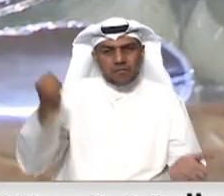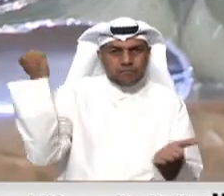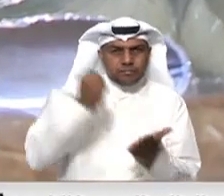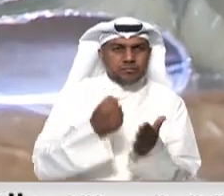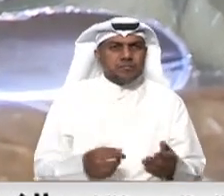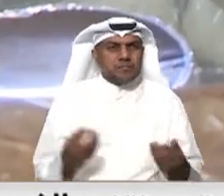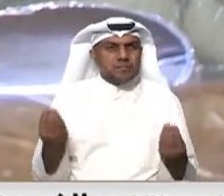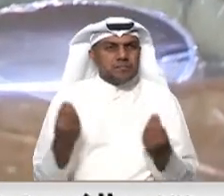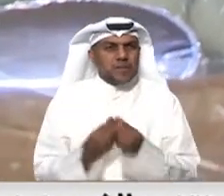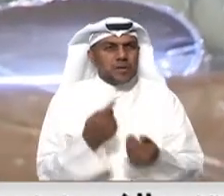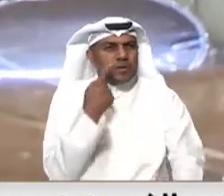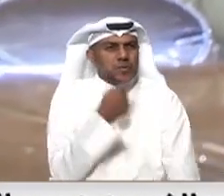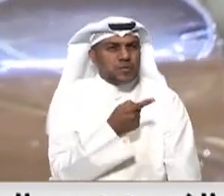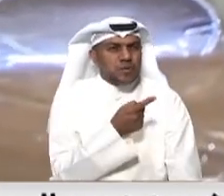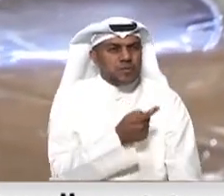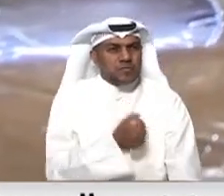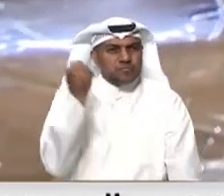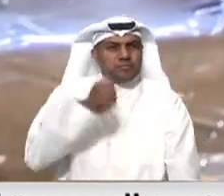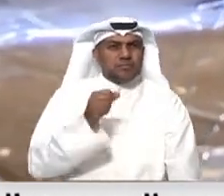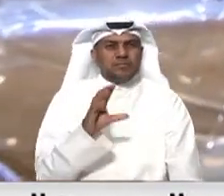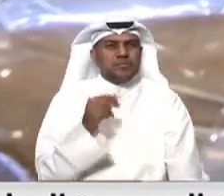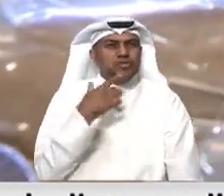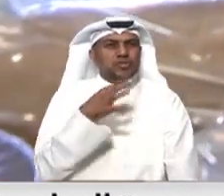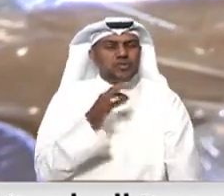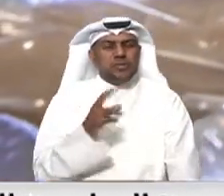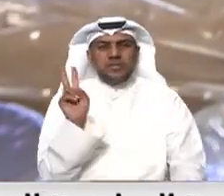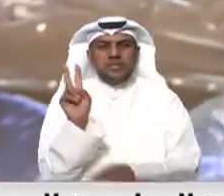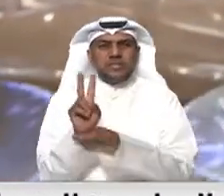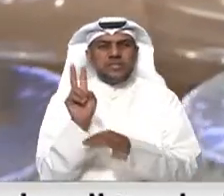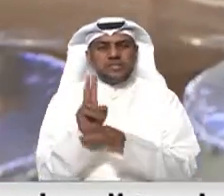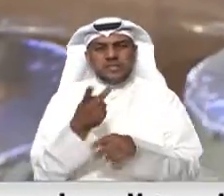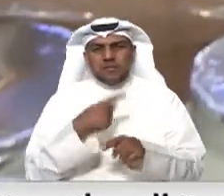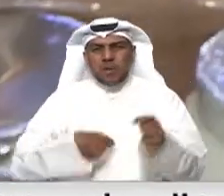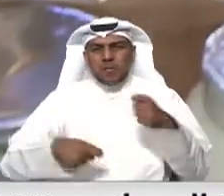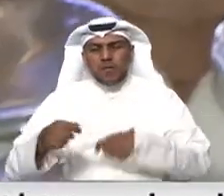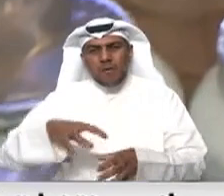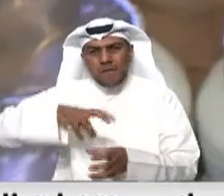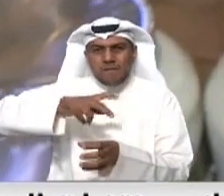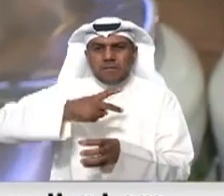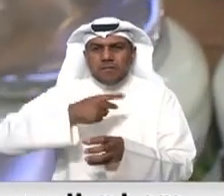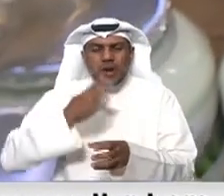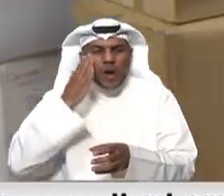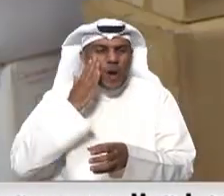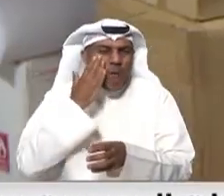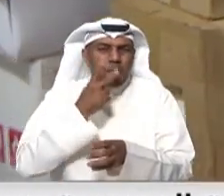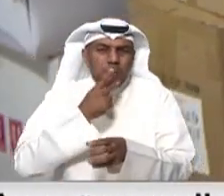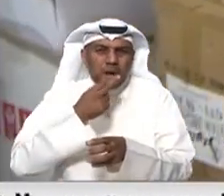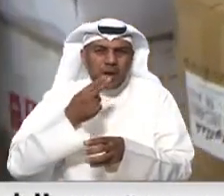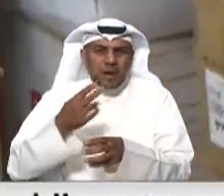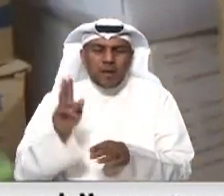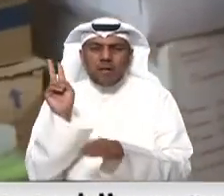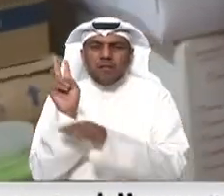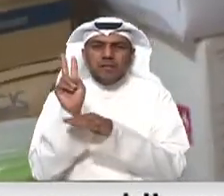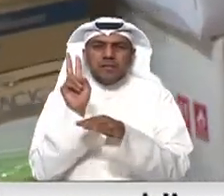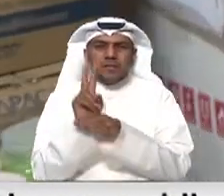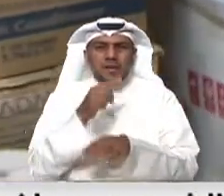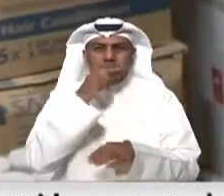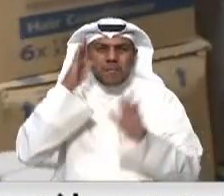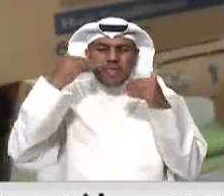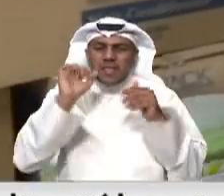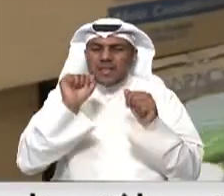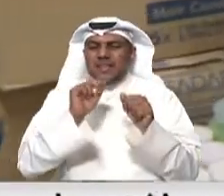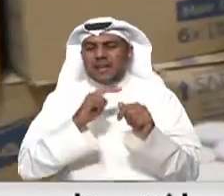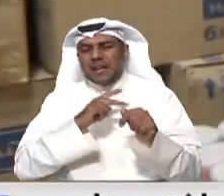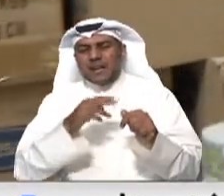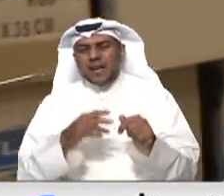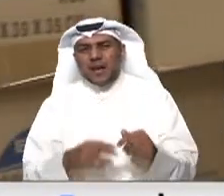بختم تاريخ صلاحيه جديد كوادر وزاره الصحه وعدد من رجال الامن كانوا